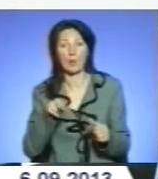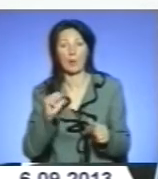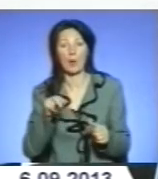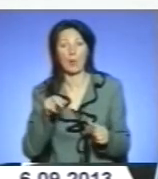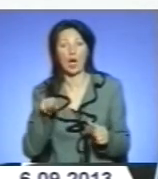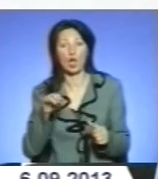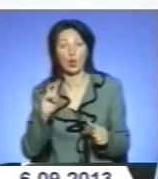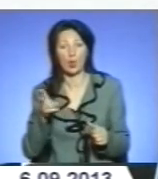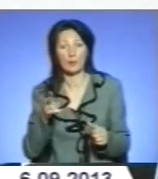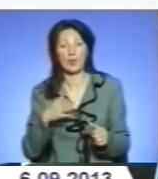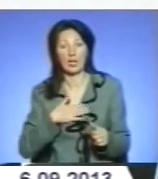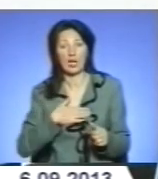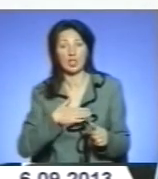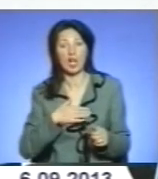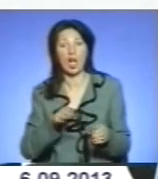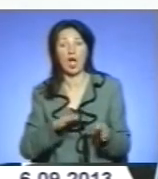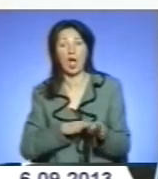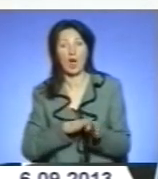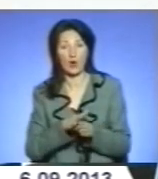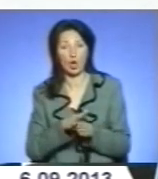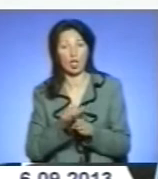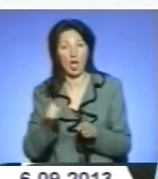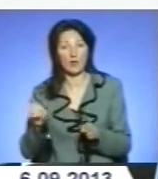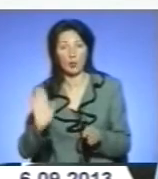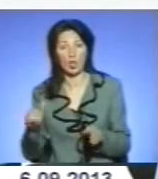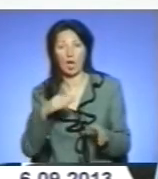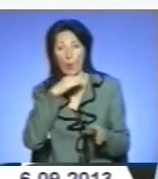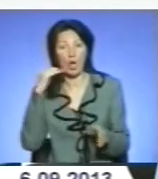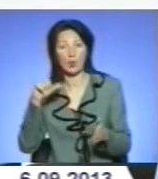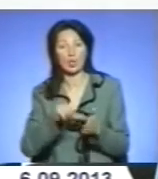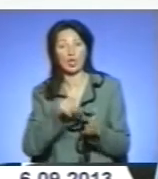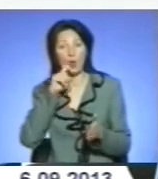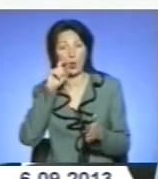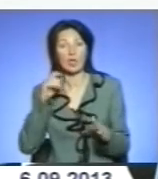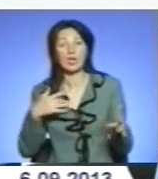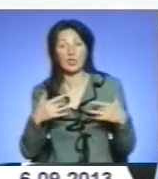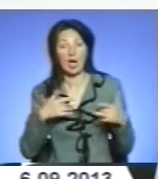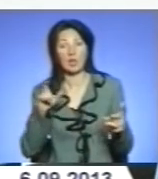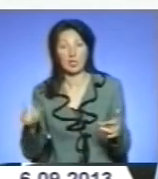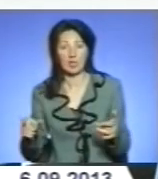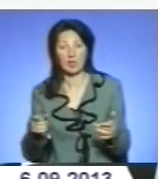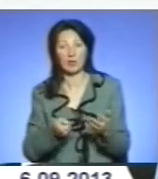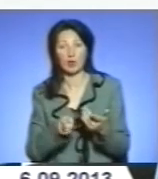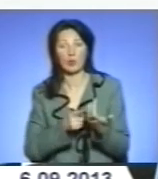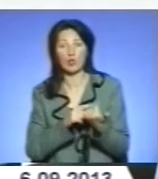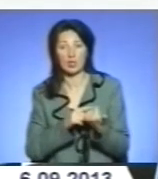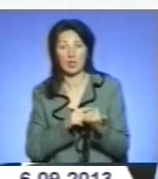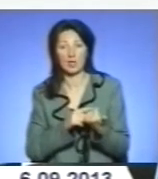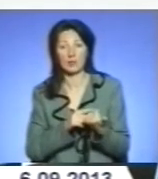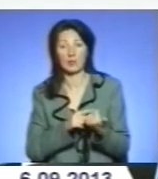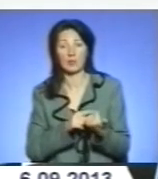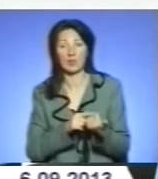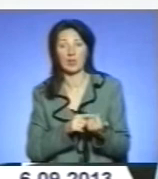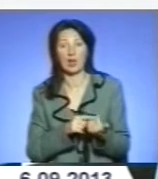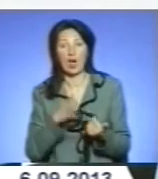і з наших виконавців буде багато представлено українських виконавців, ну в тому числі і очікуємо на